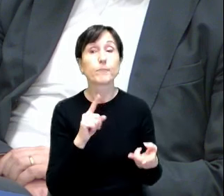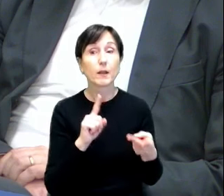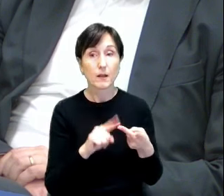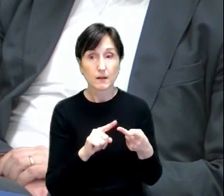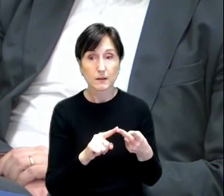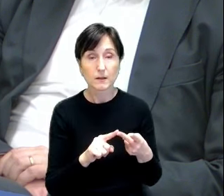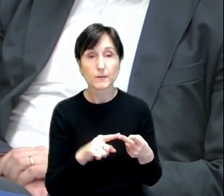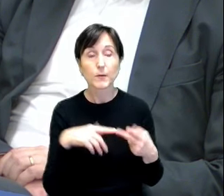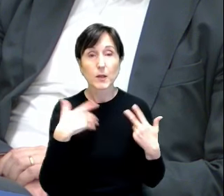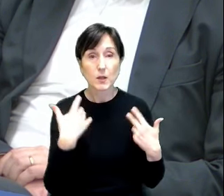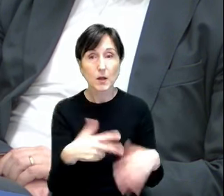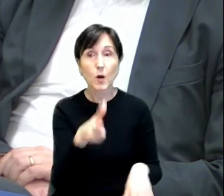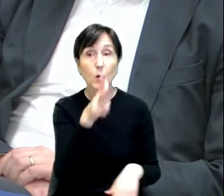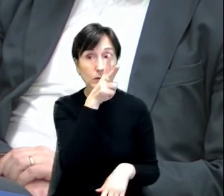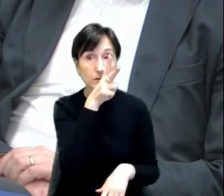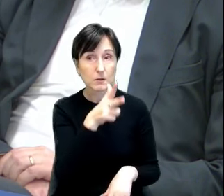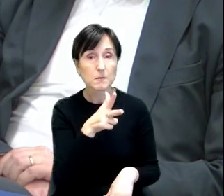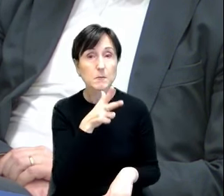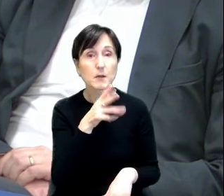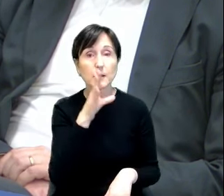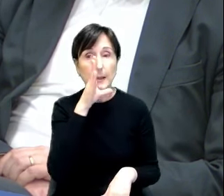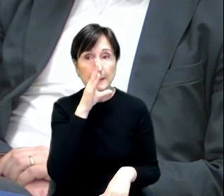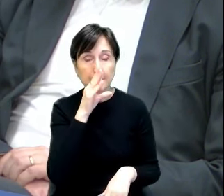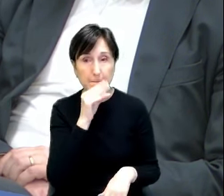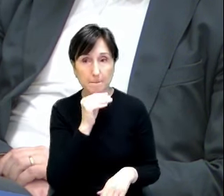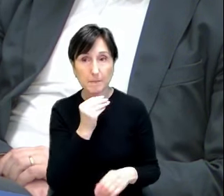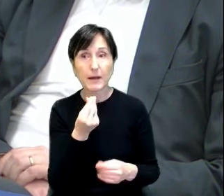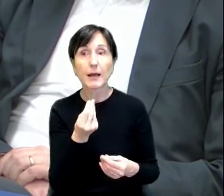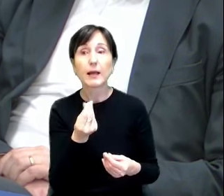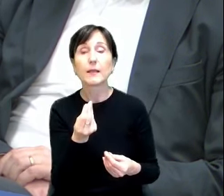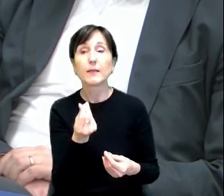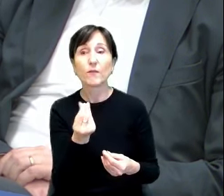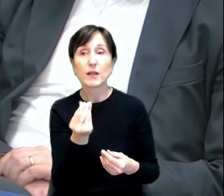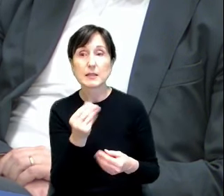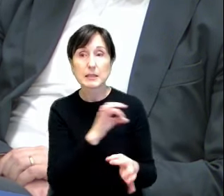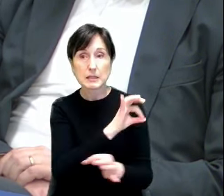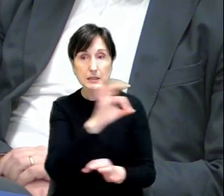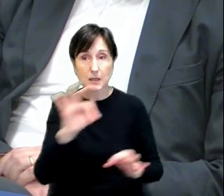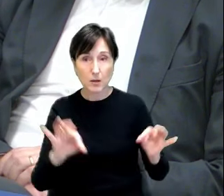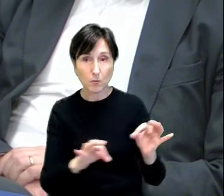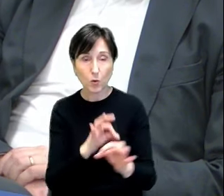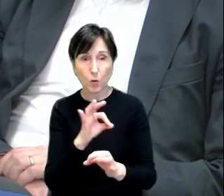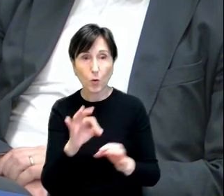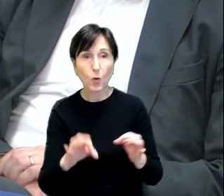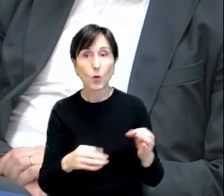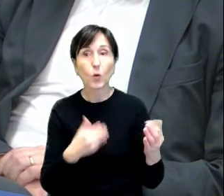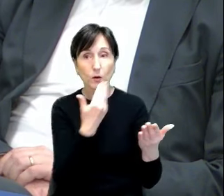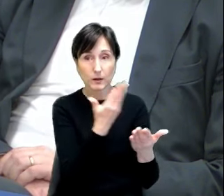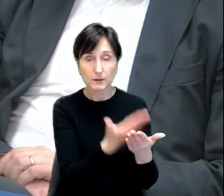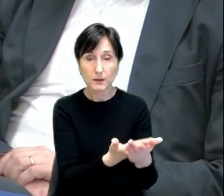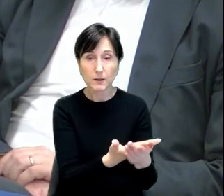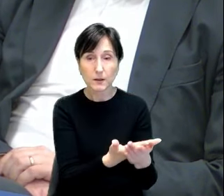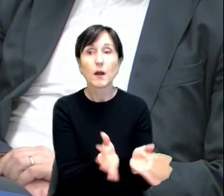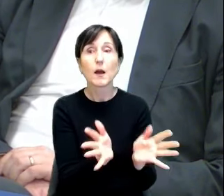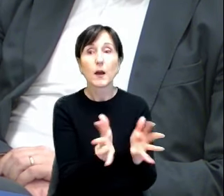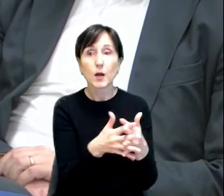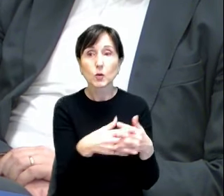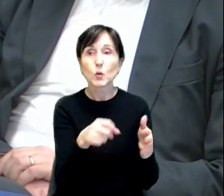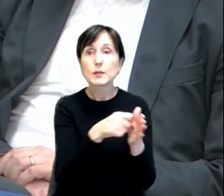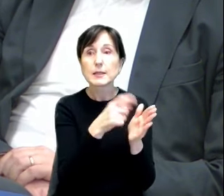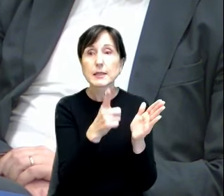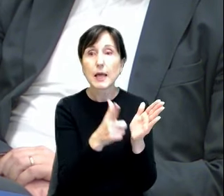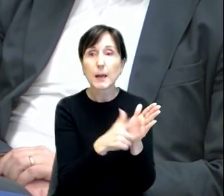tris mėnesius sugebėtas parengti investicinis projektas ir projekto paraiška kartu su 17 partnerių iš